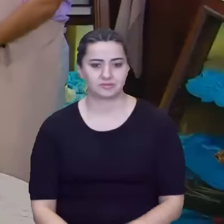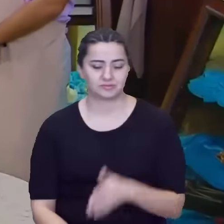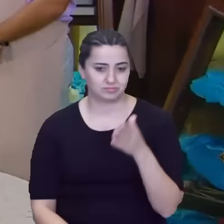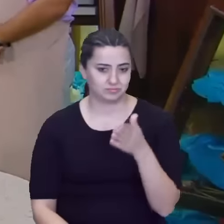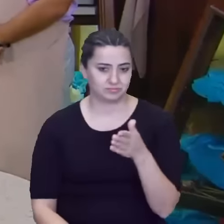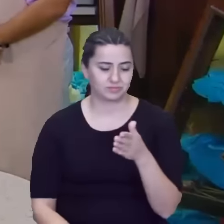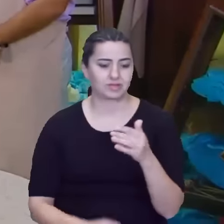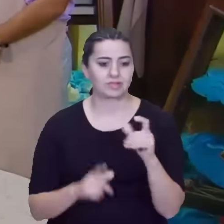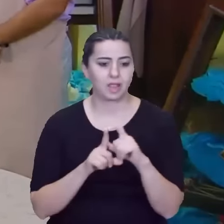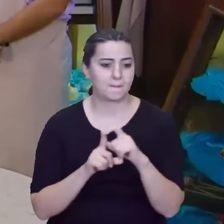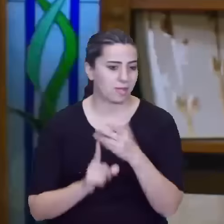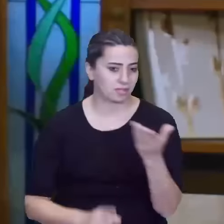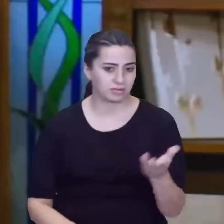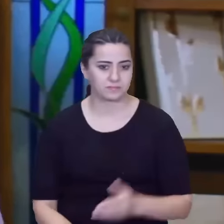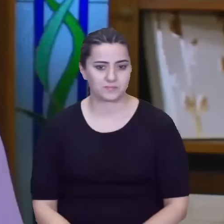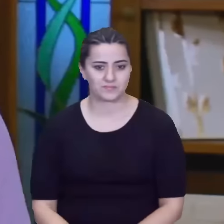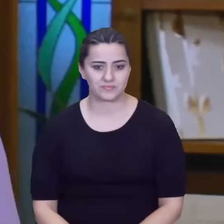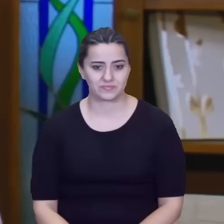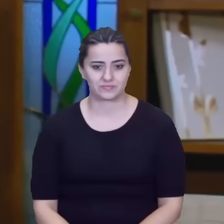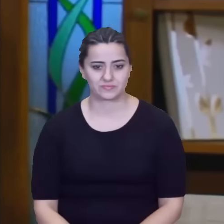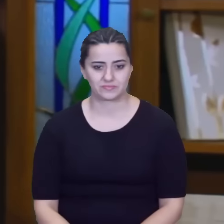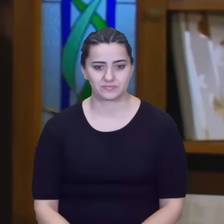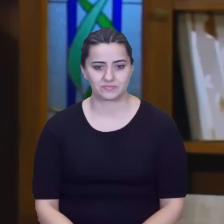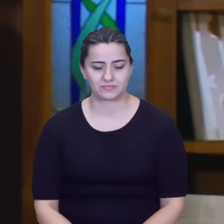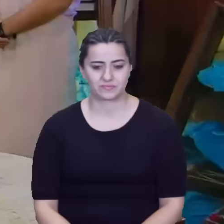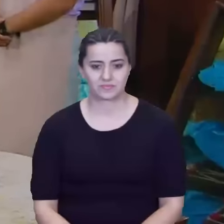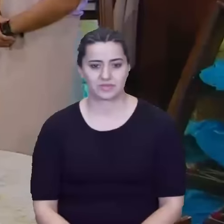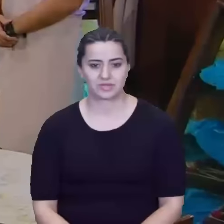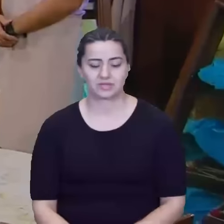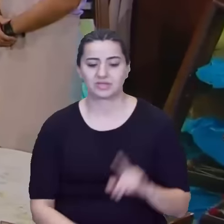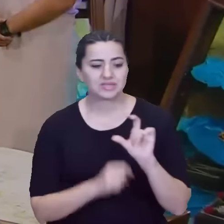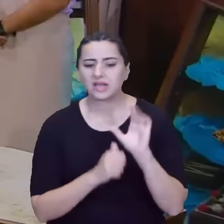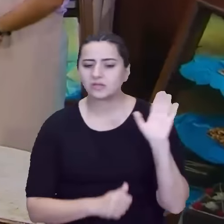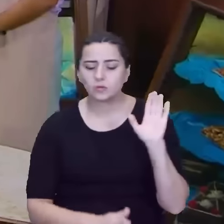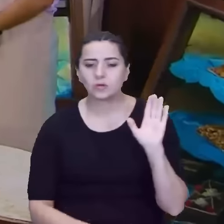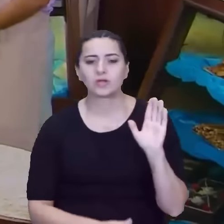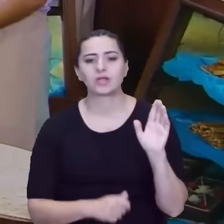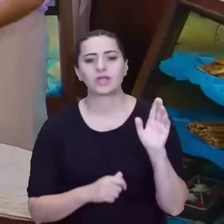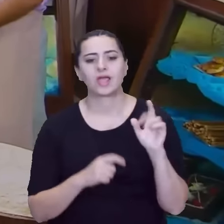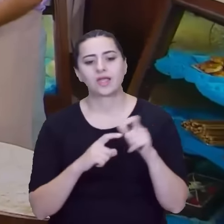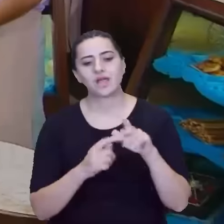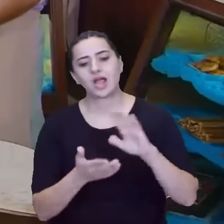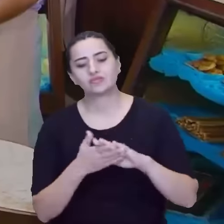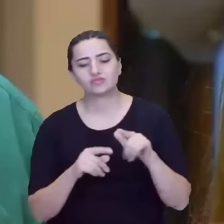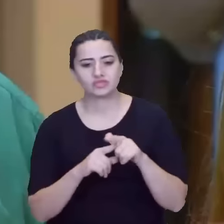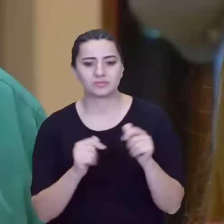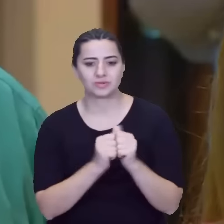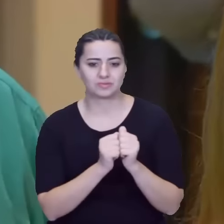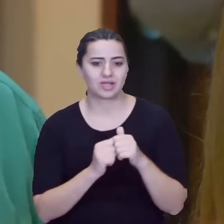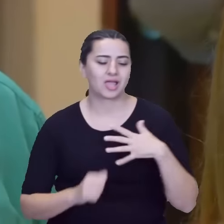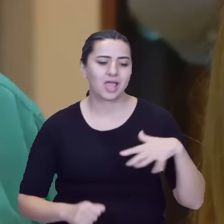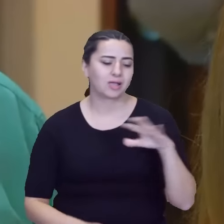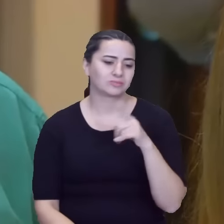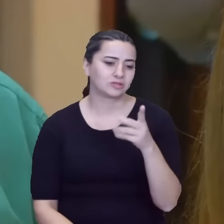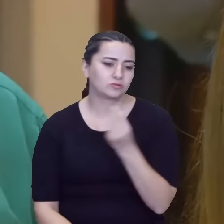O damadın. Şahin'in ağzı kulaklarına vardı. Giden Çutat'a, öbürü de Elvan'ın arkadaşı Fonda.